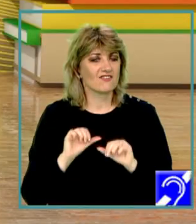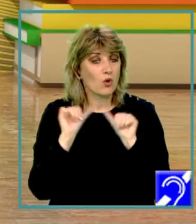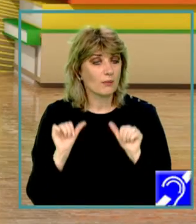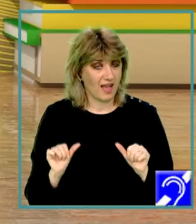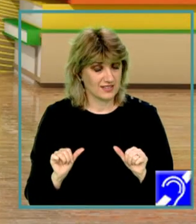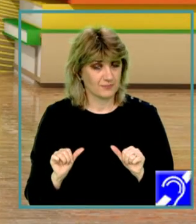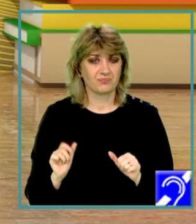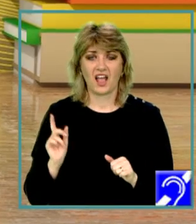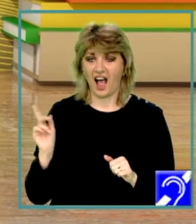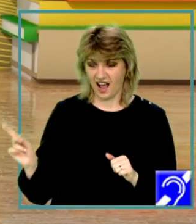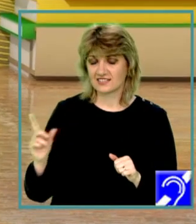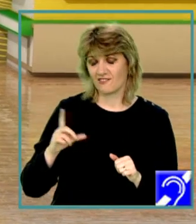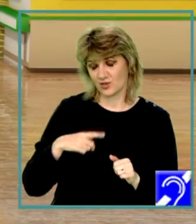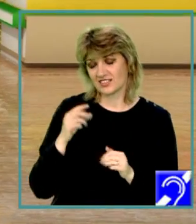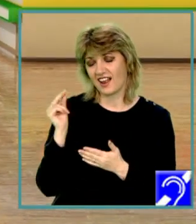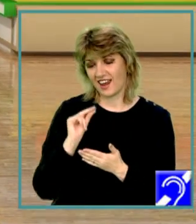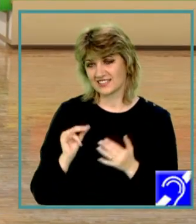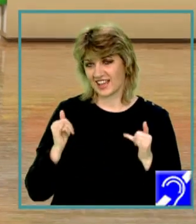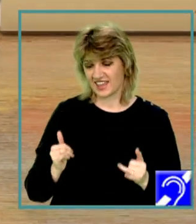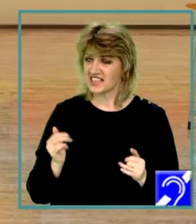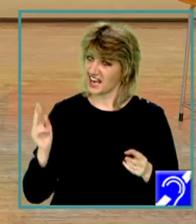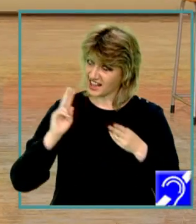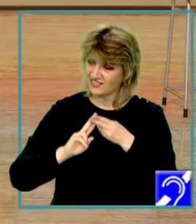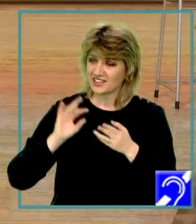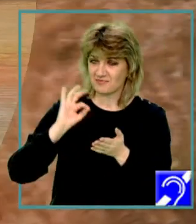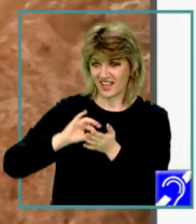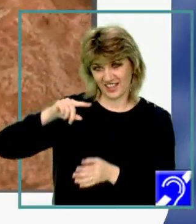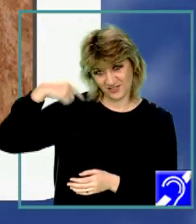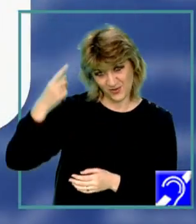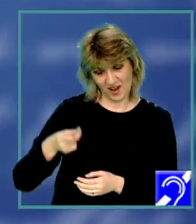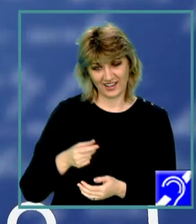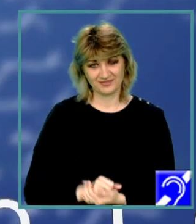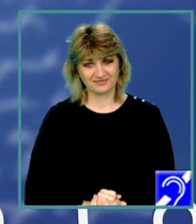aceasta a fost lecția de astăzi ne vom revedea data viitoare